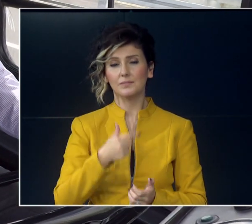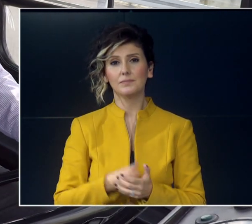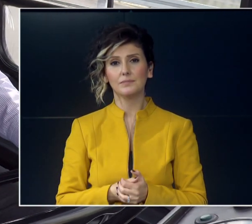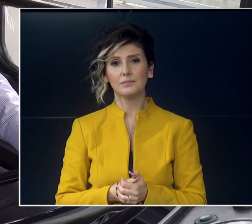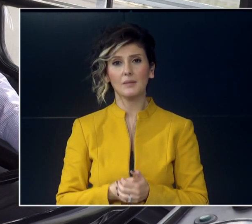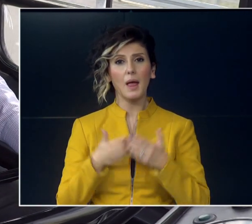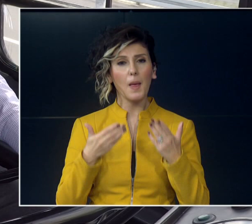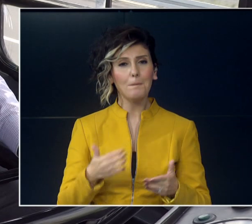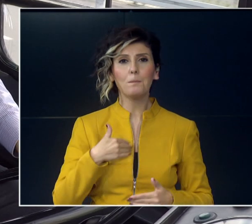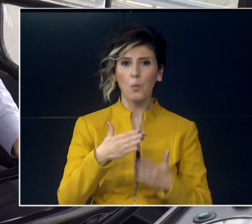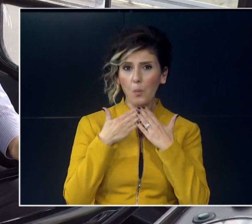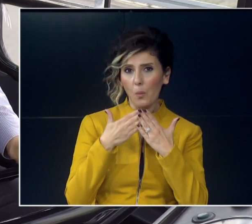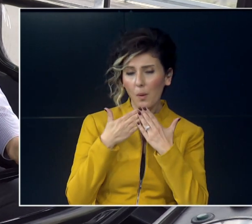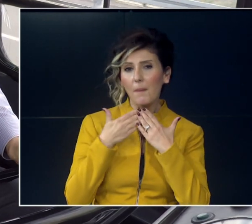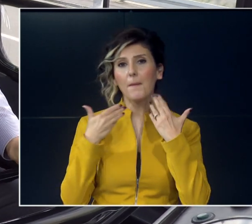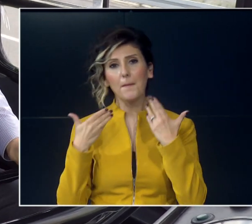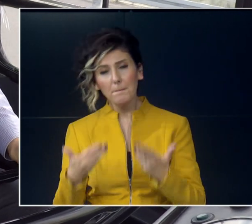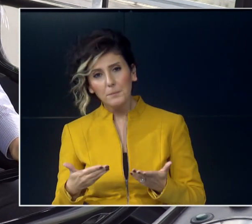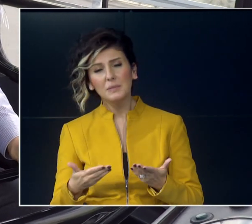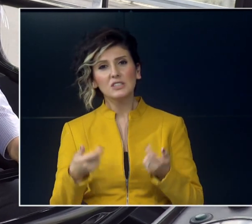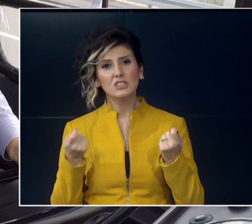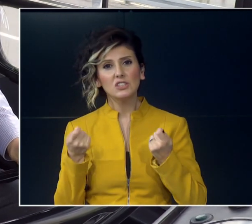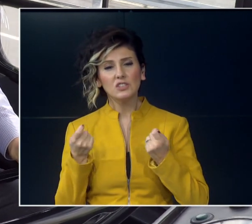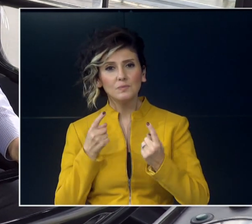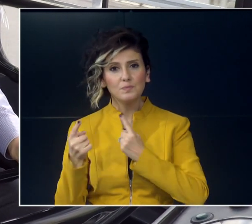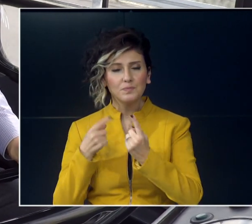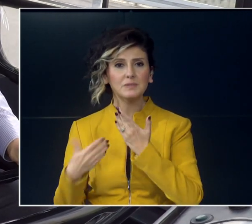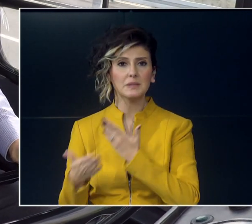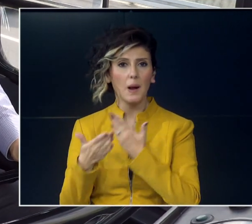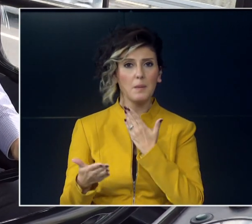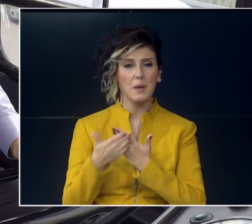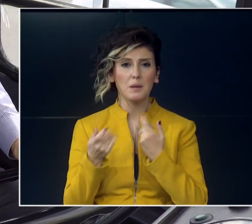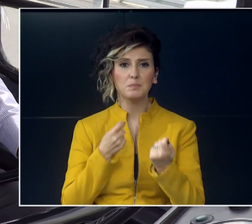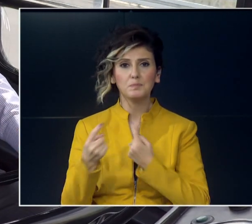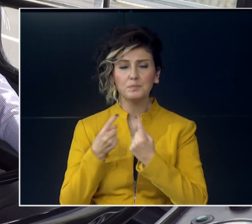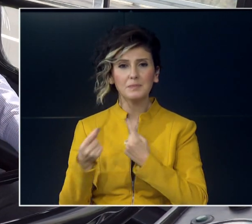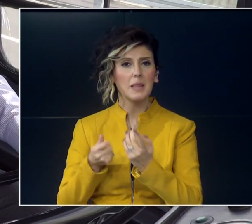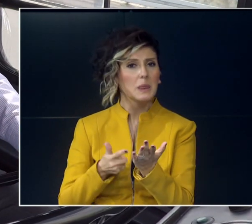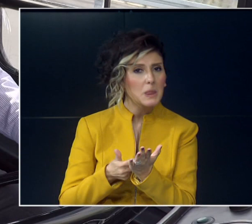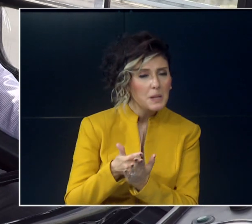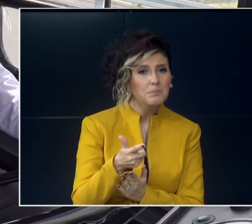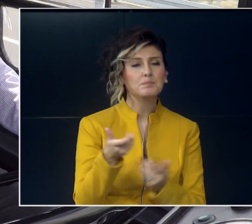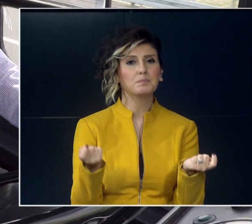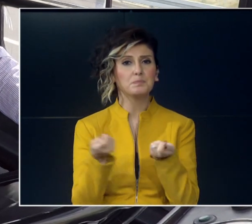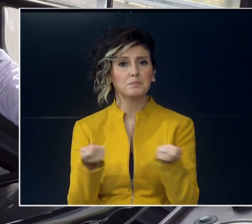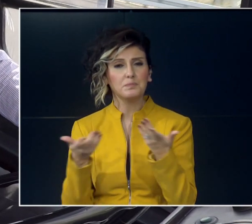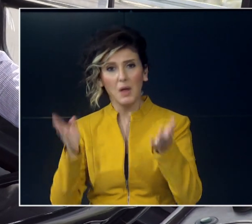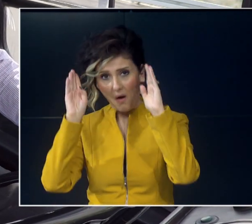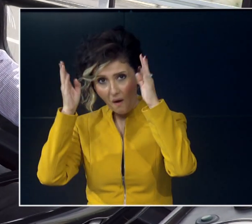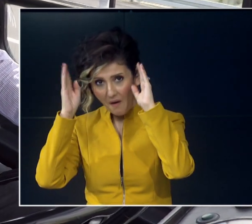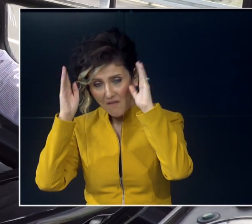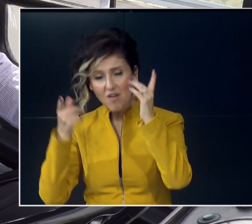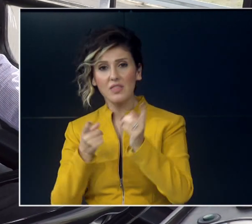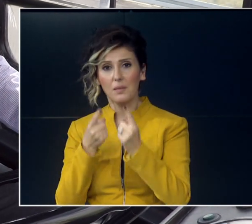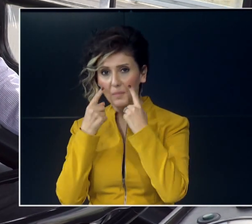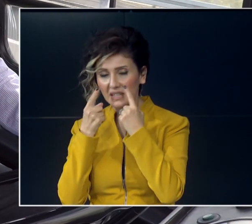Hem okuduk hem işlere yardım ettik. Tarım işleriyle, hayvancılık